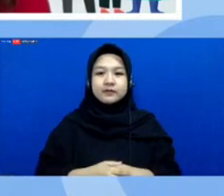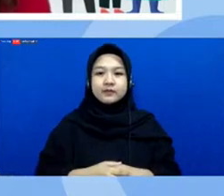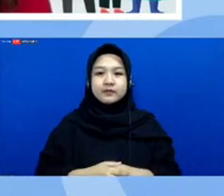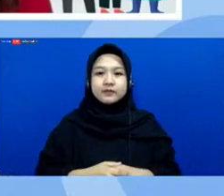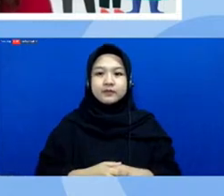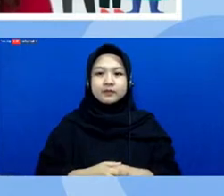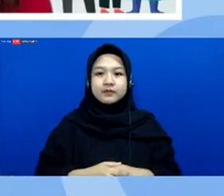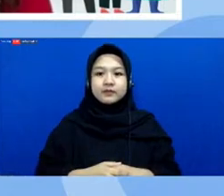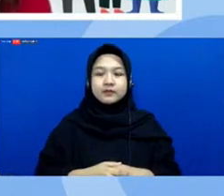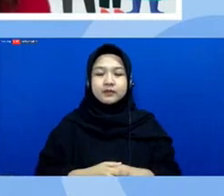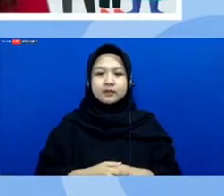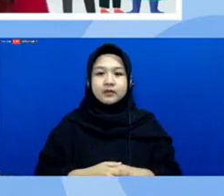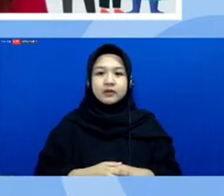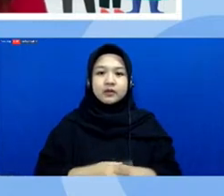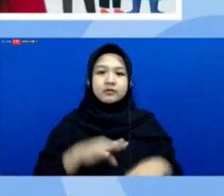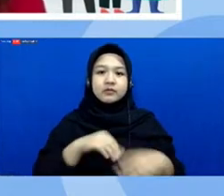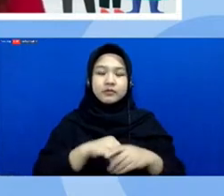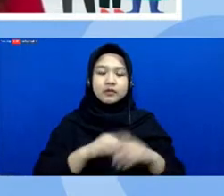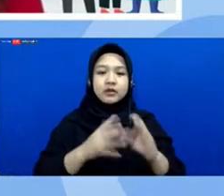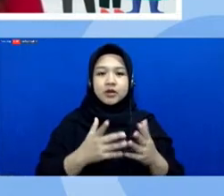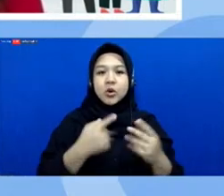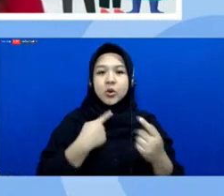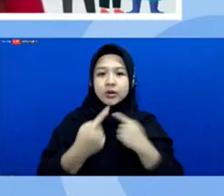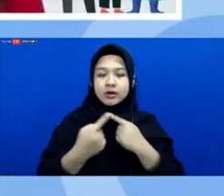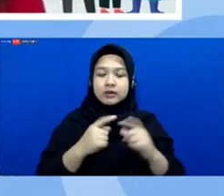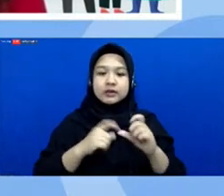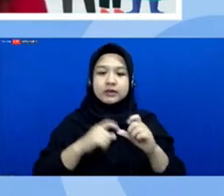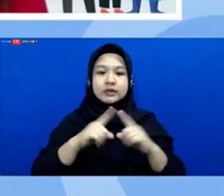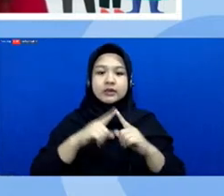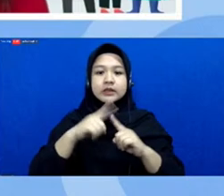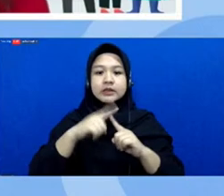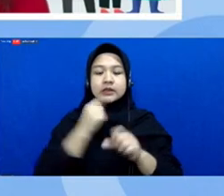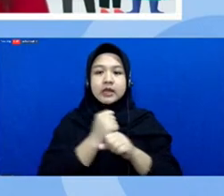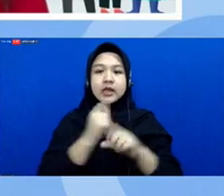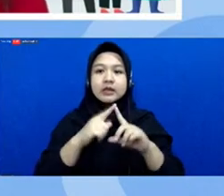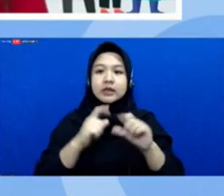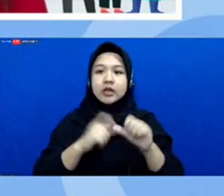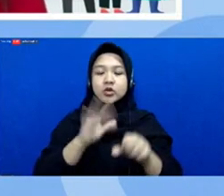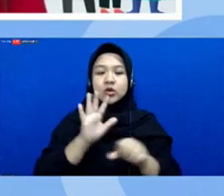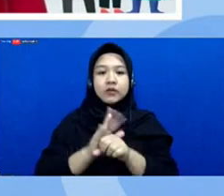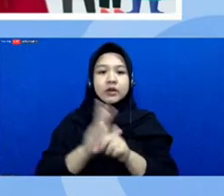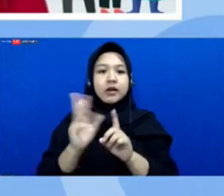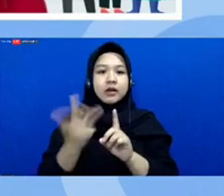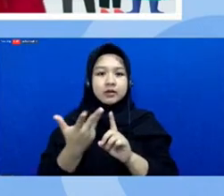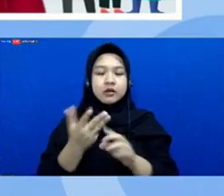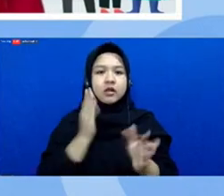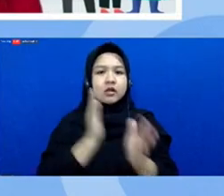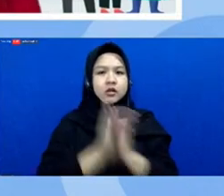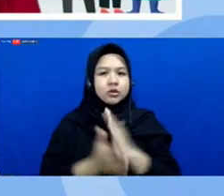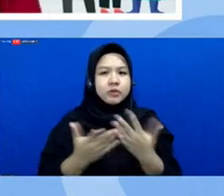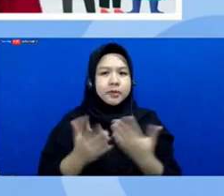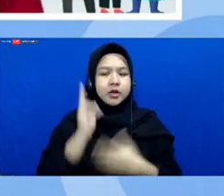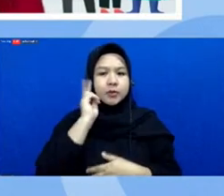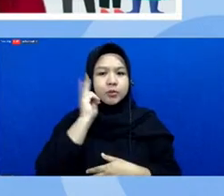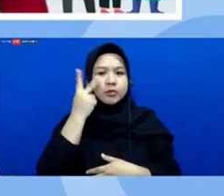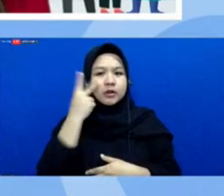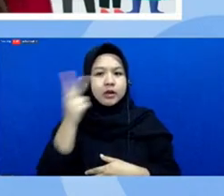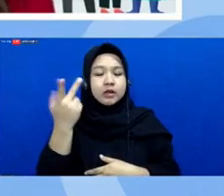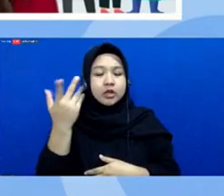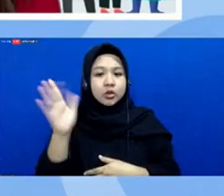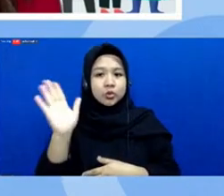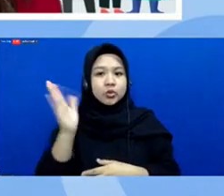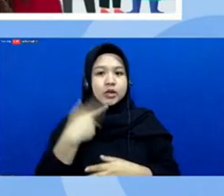bagian ya dari bidang koordinasi relawan satuan tugas atau Satgas Penanganan COVID-19. Dan langsung saja Bu, bagaimana Ibu melihat apa yang tadi sudah